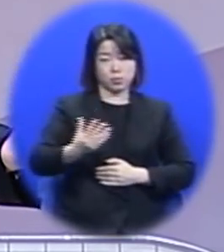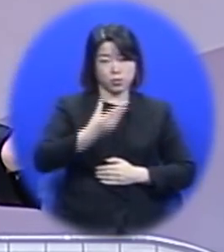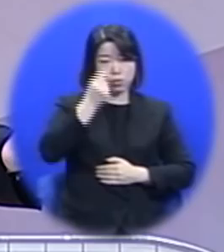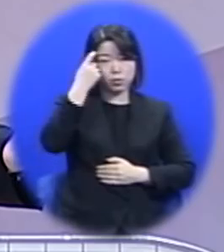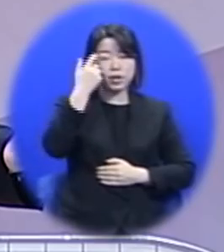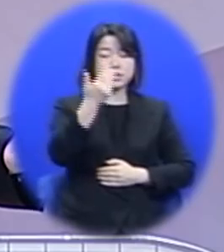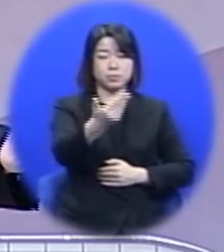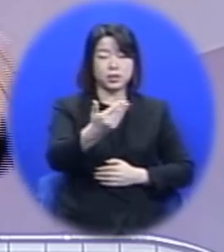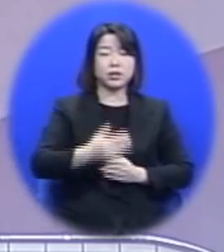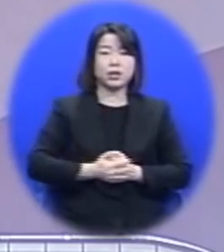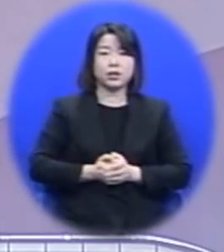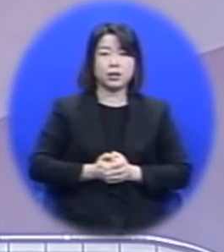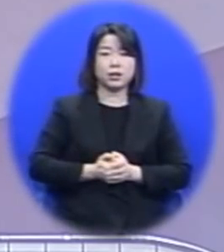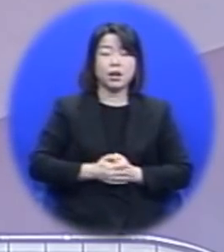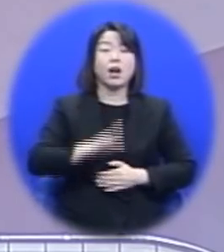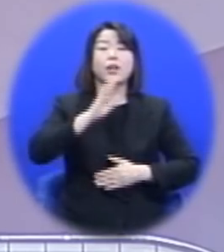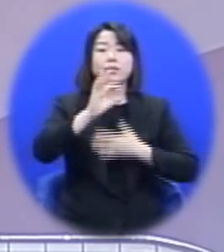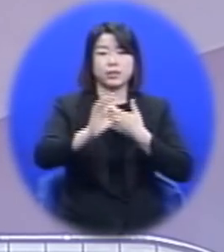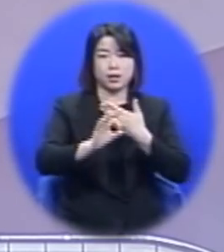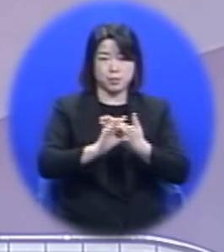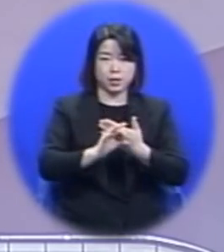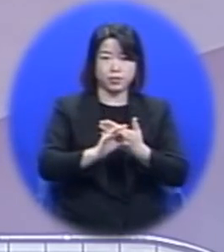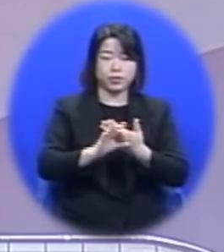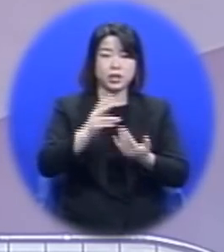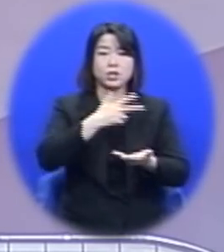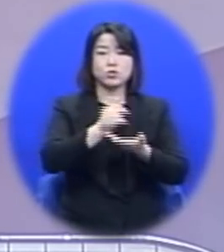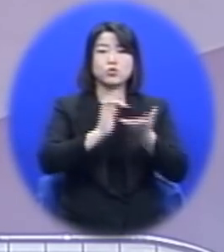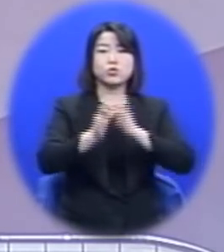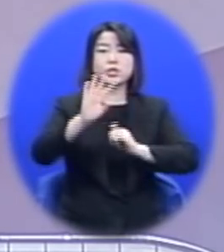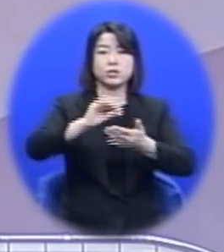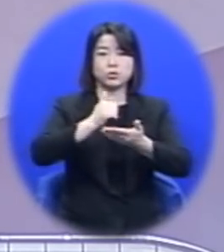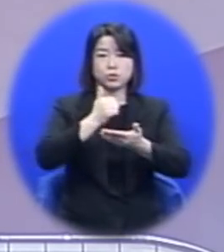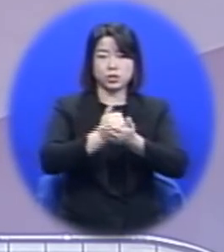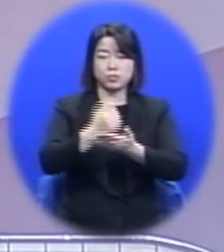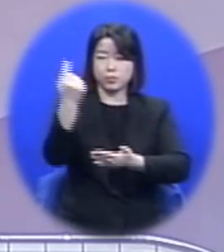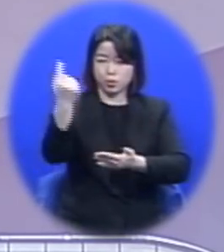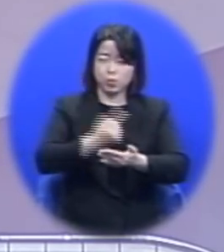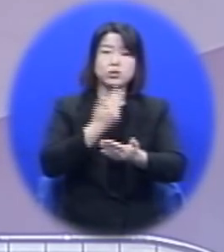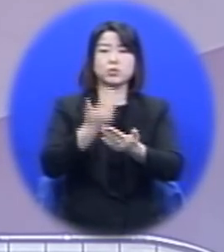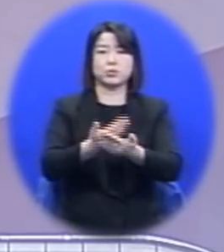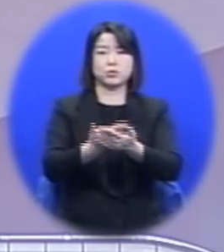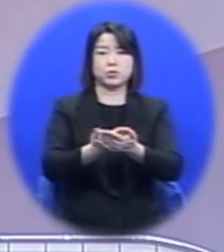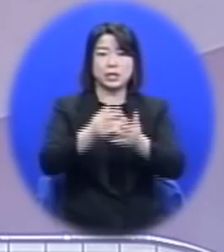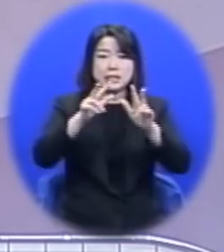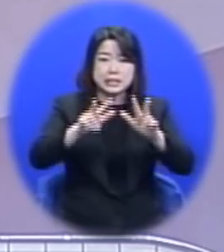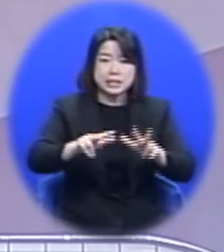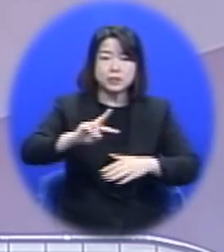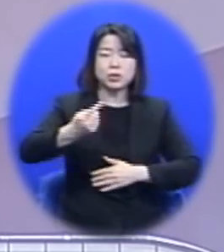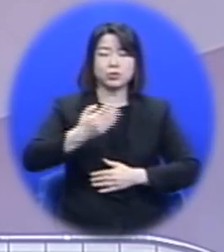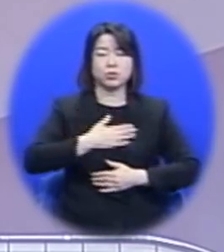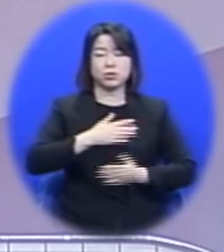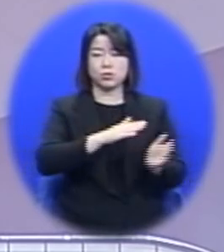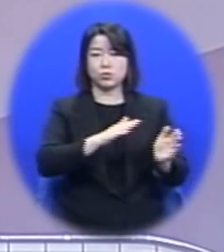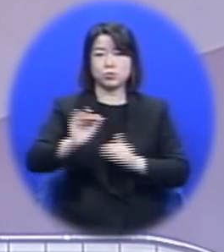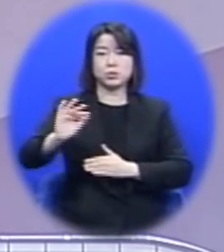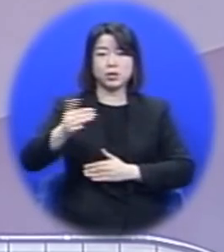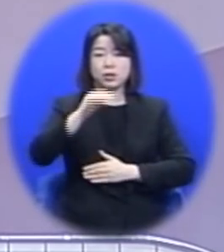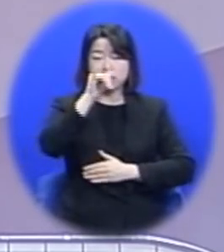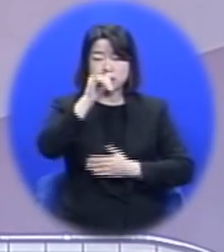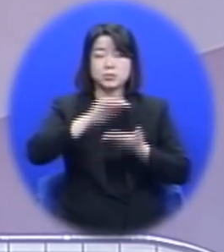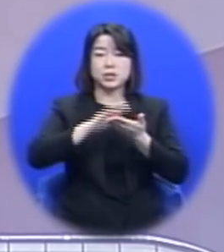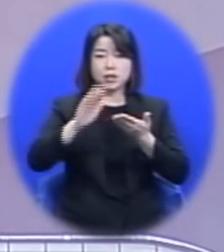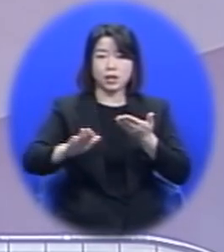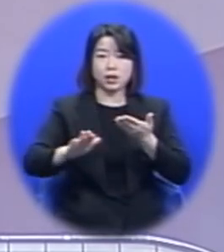거룩하십니까? 그렇다면 주 예수님 오시옵소서, 지금이라도 저는 준비되어 있습니다, 그렇게 말할 수